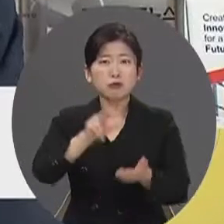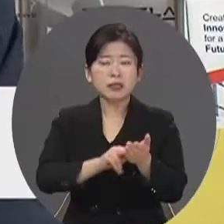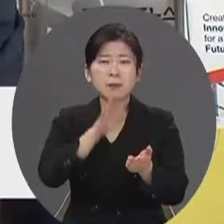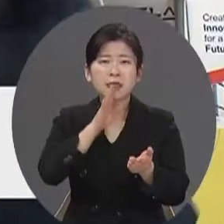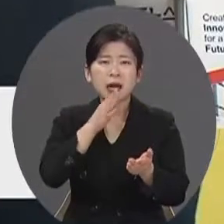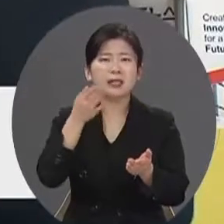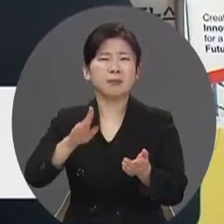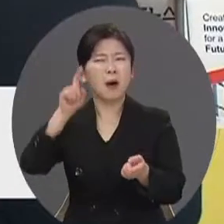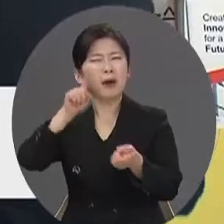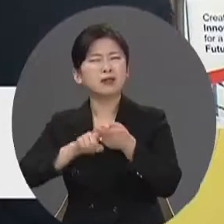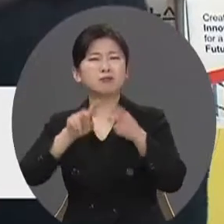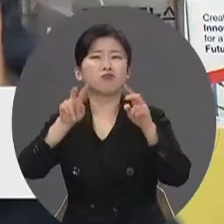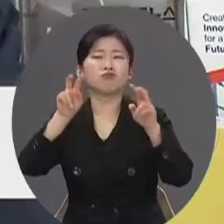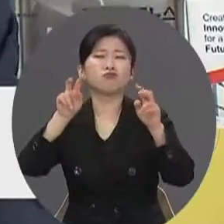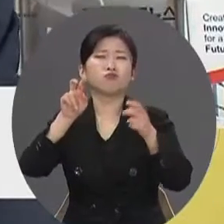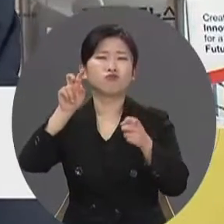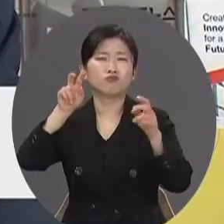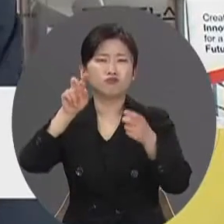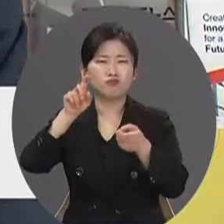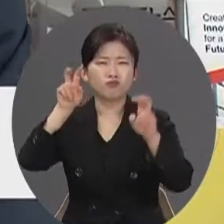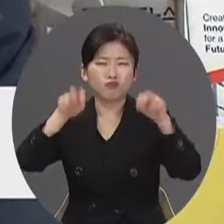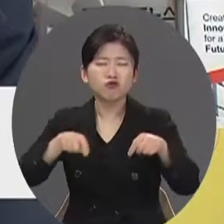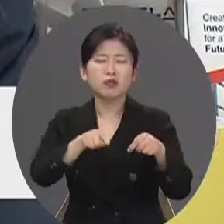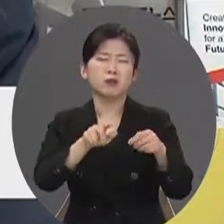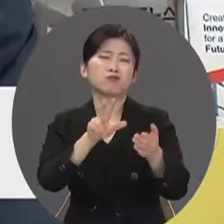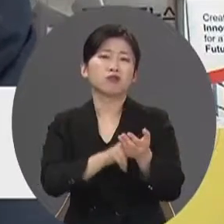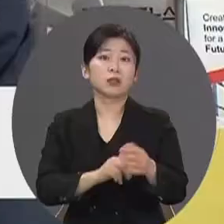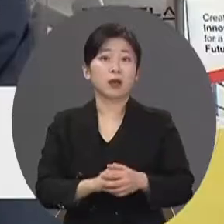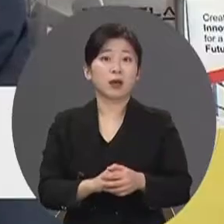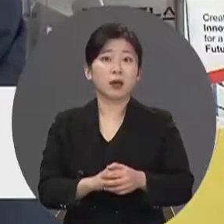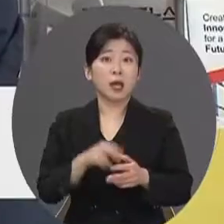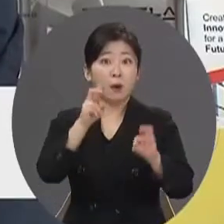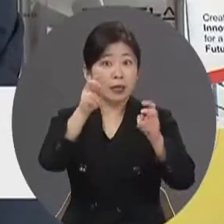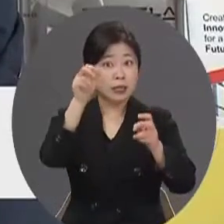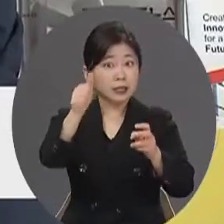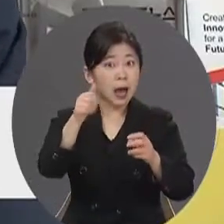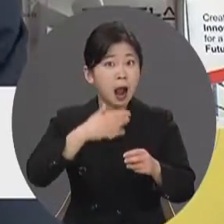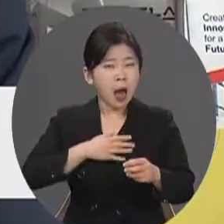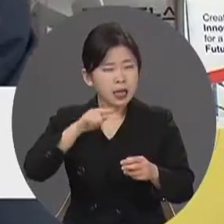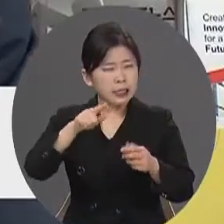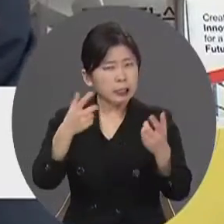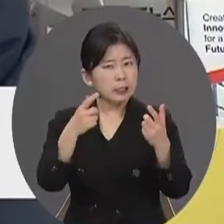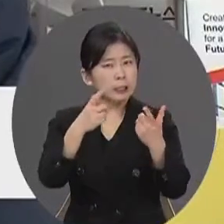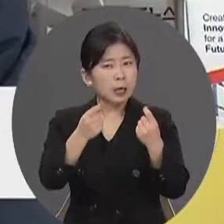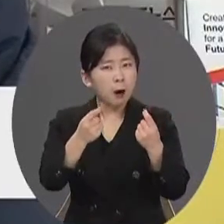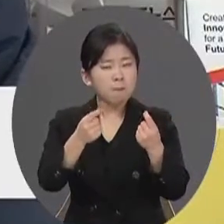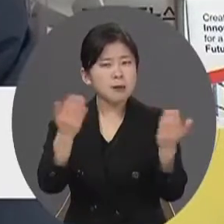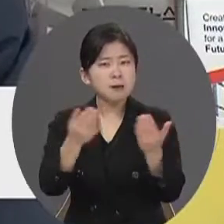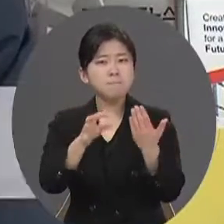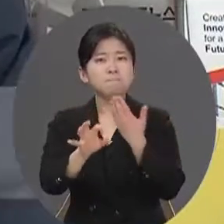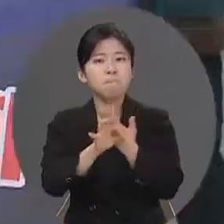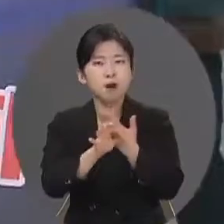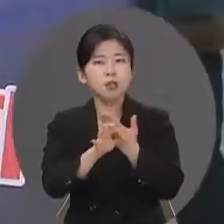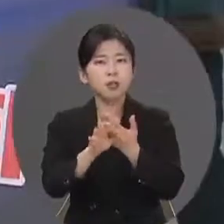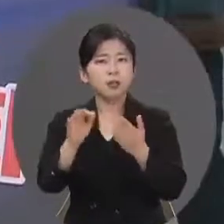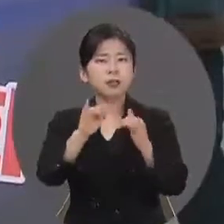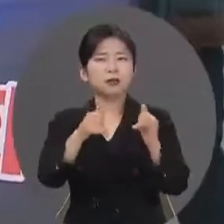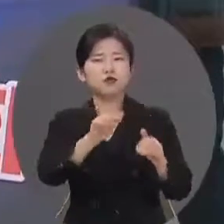i'll 게 이렇게 위해서 작업을 하며 사람이 다칠 수 있구나 죽을 수 있구나 생각한다면 잠시 작업을 멈추고 들었거든요